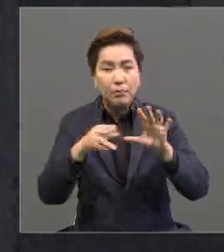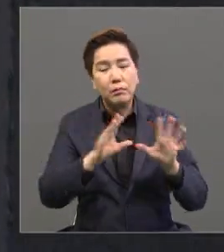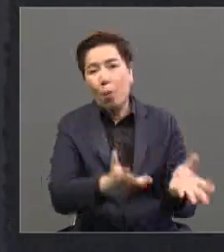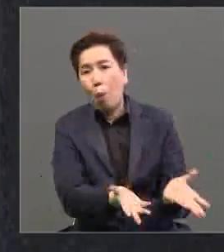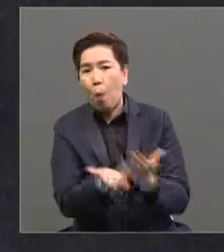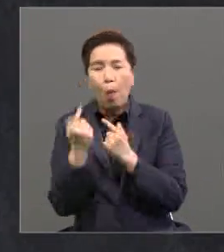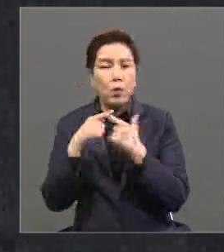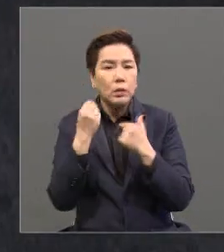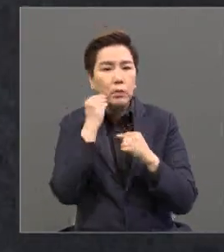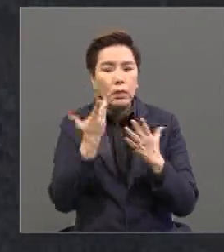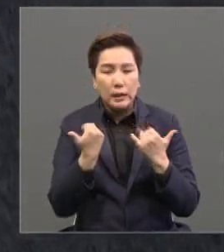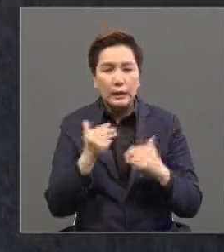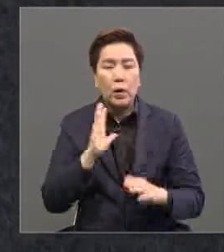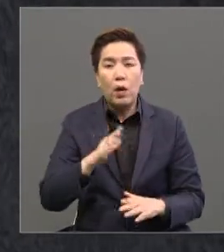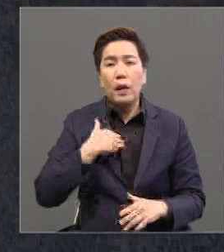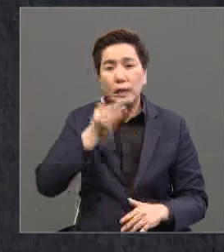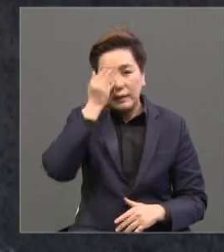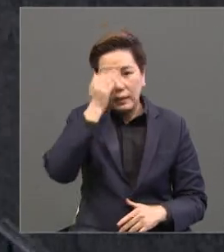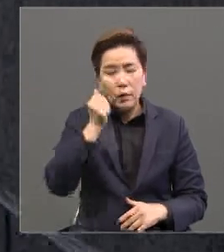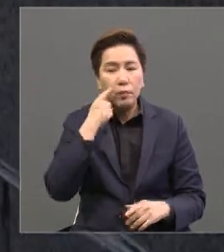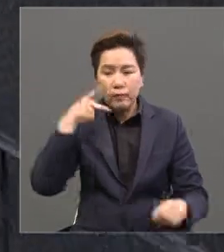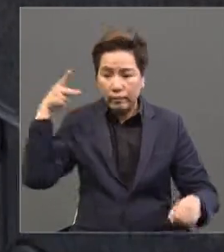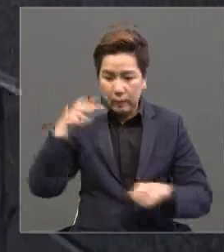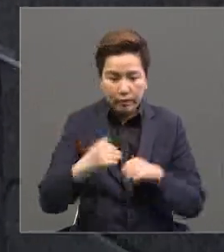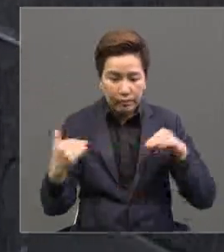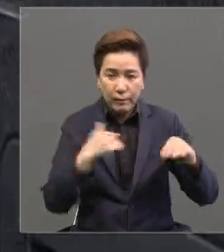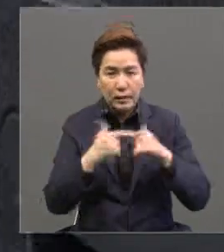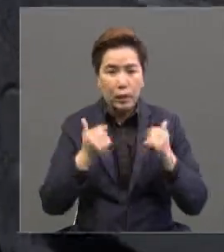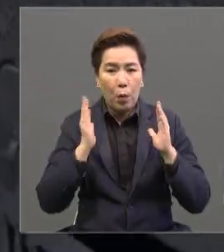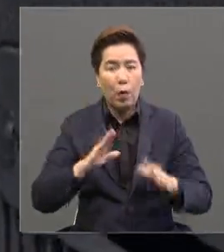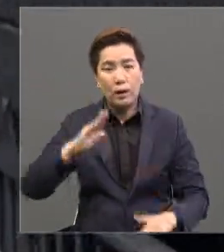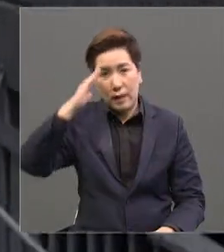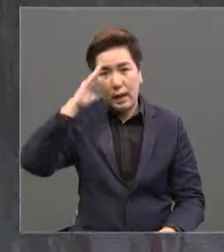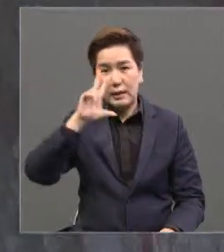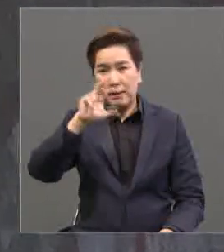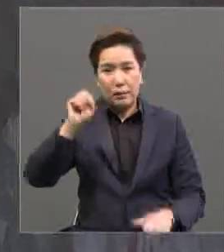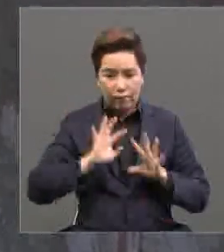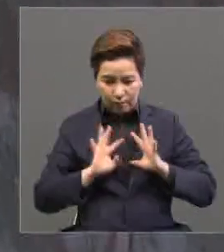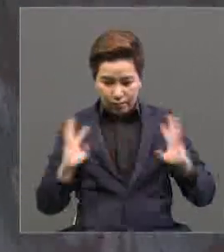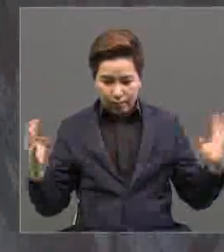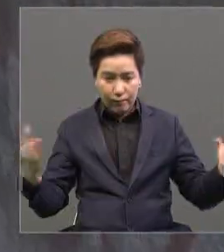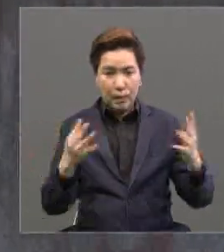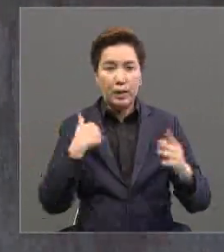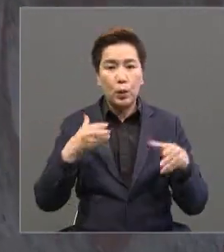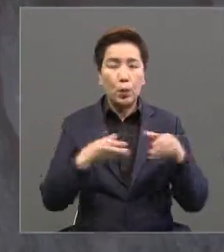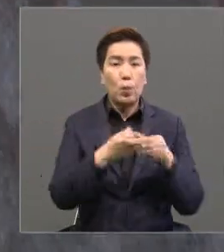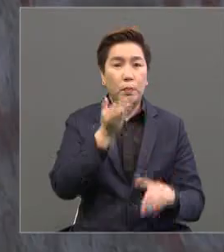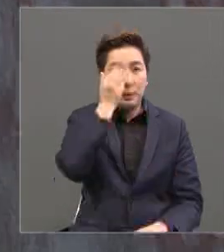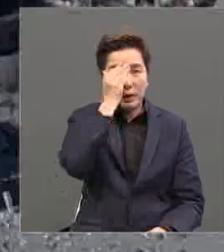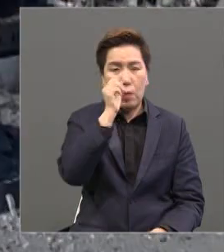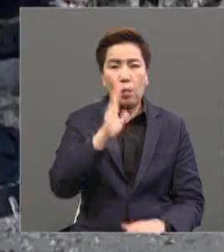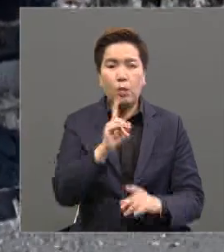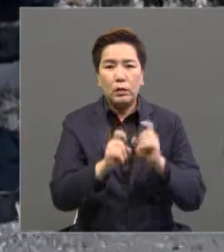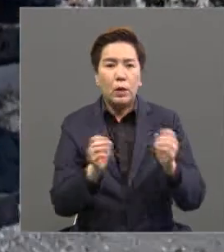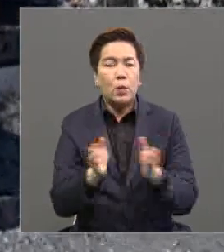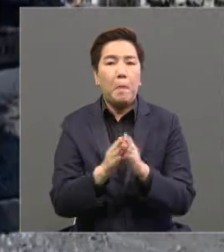ความทุกข์ยากเนื่องจากอิสราเอลตัดเส้นทางเสบียงทั้งหมดและระดมทหารมากกว่า 3,000นายปิดล้อมส่วนฝั่งอิสราเอลผู้เสียชีวิต